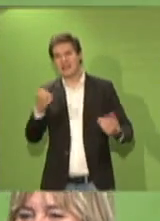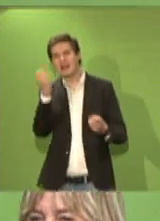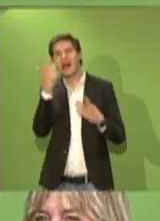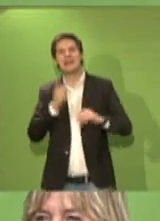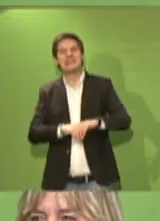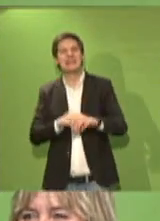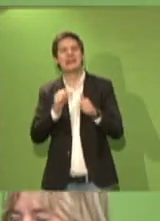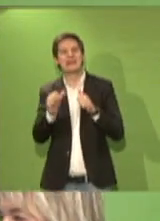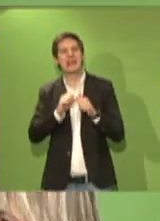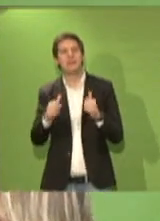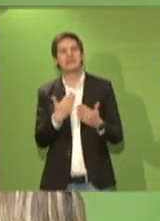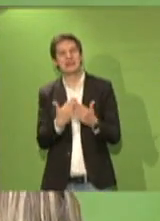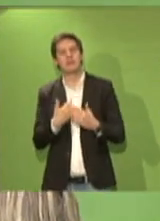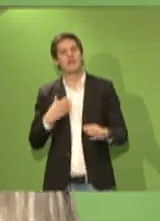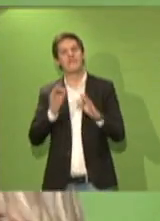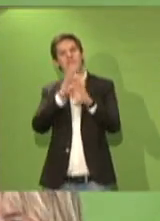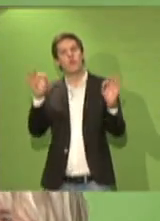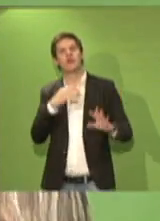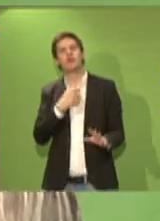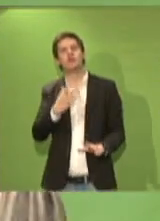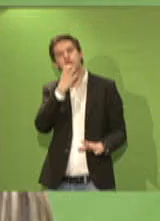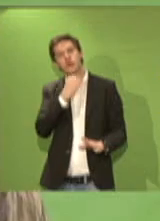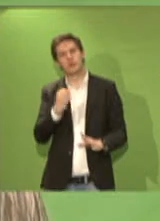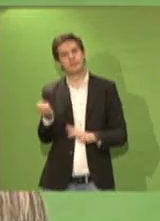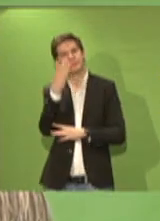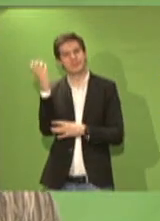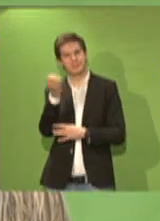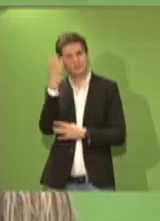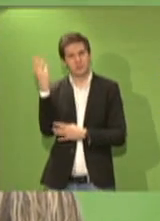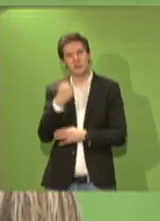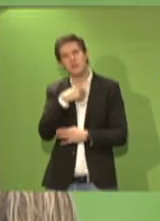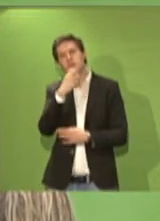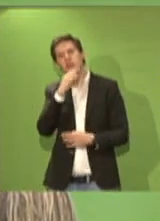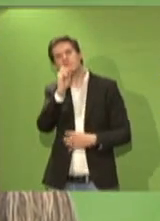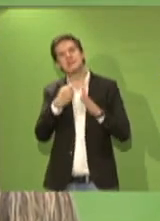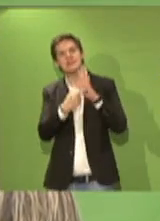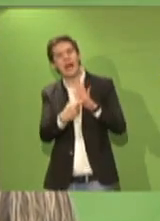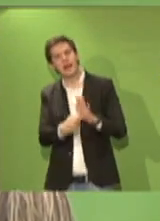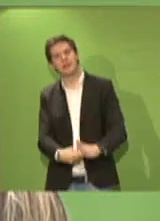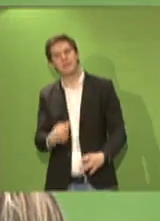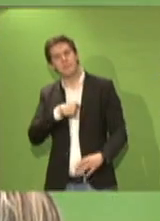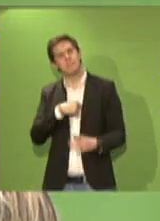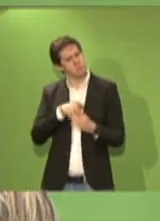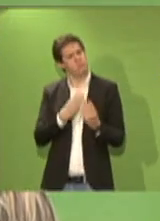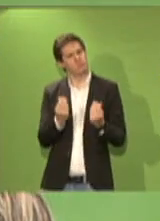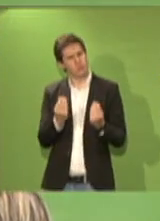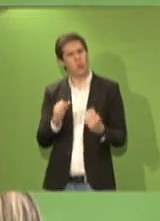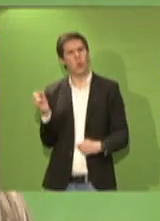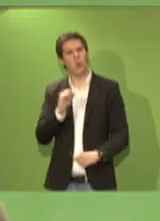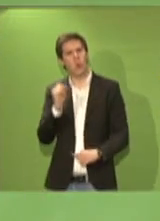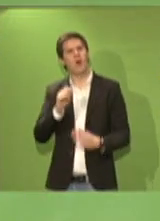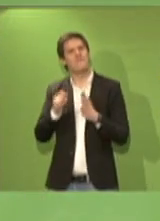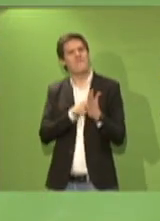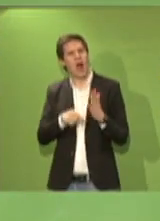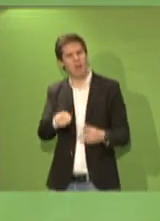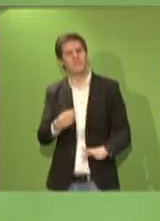bisschen vorangeht, haben wir euch was Schönes eingeblendet. Nämlich, wir wollen euch ein paar Dinge zeigen, die wir besonders bemerkenswert im Wahlkampf fanden. Das